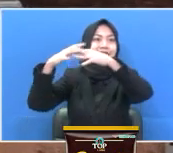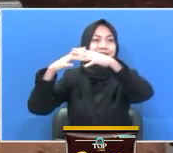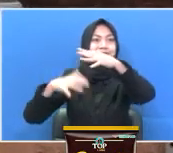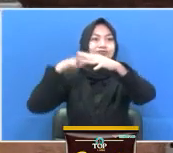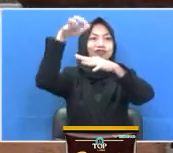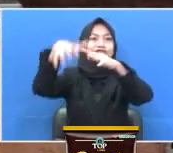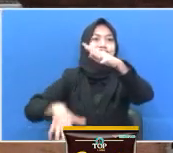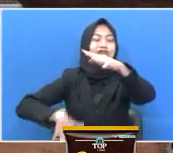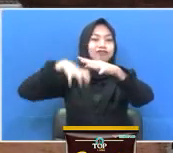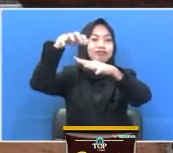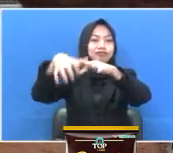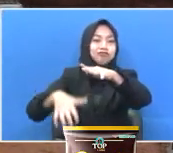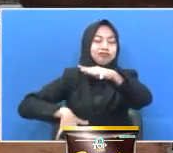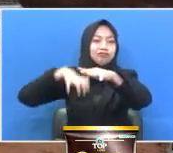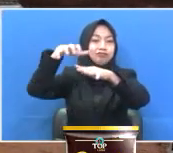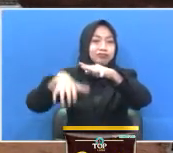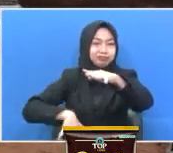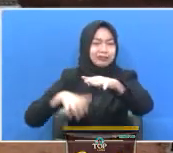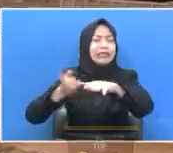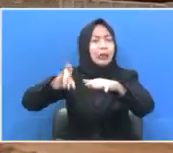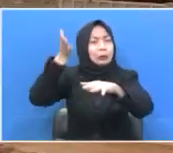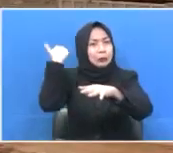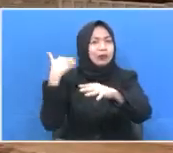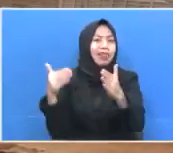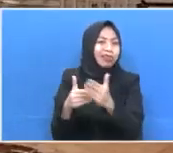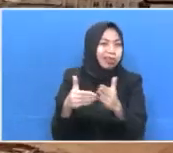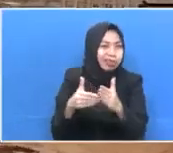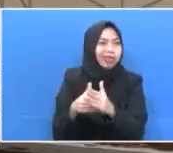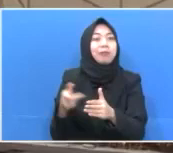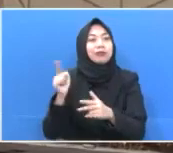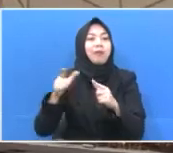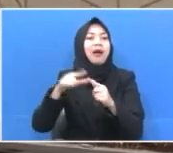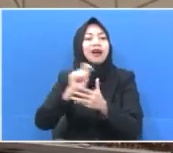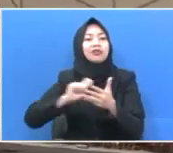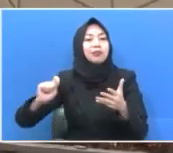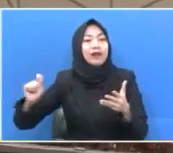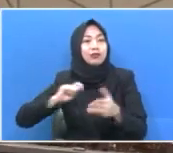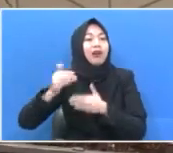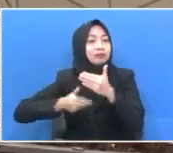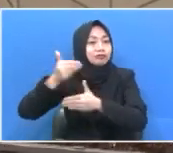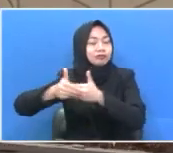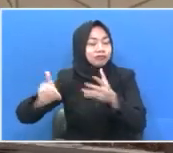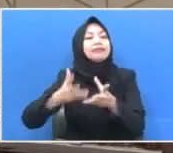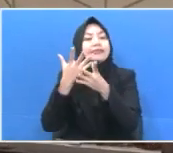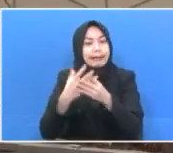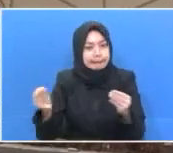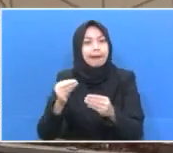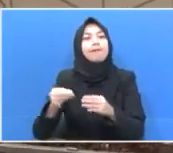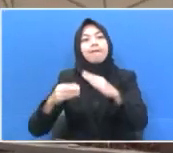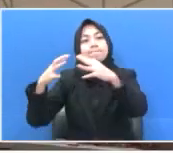sebelumnya pembongkaran sempat terkendala karena masalah administrasi yang kini sudah terselesaikan